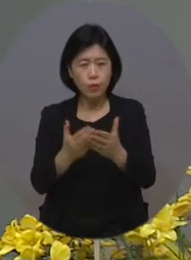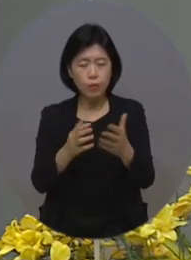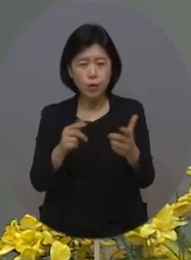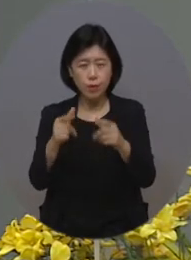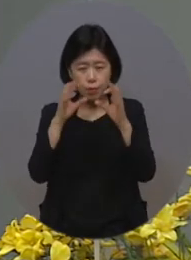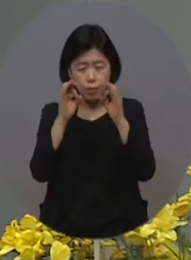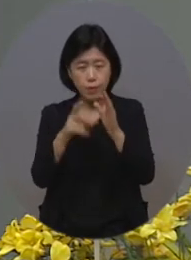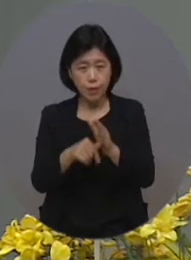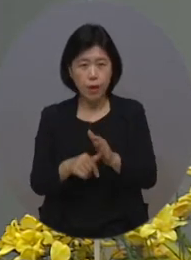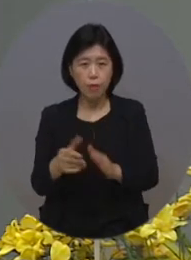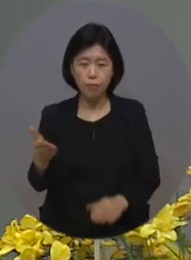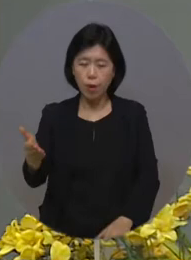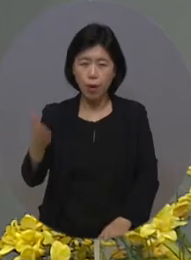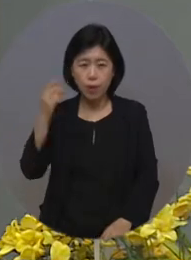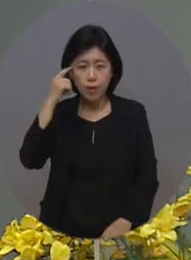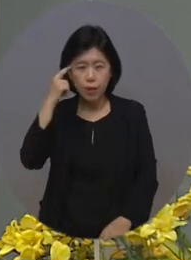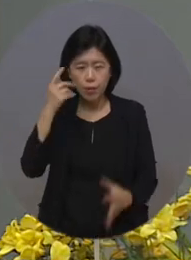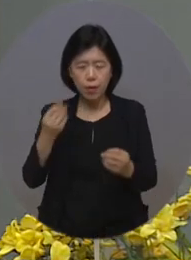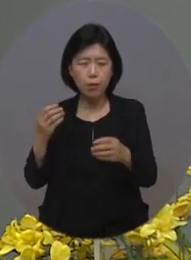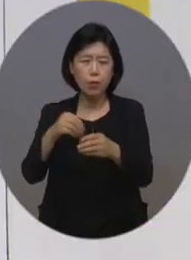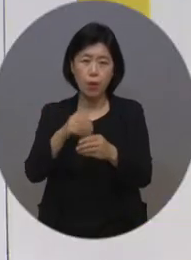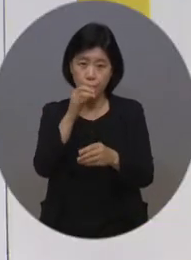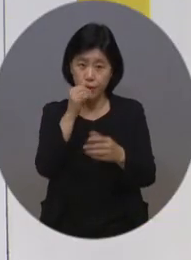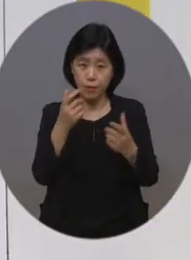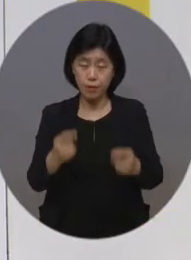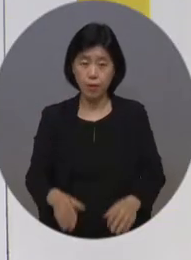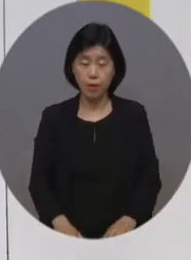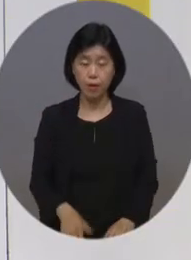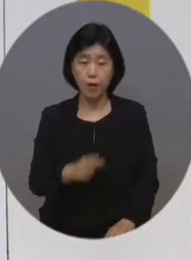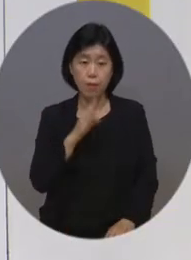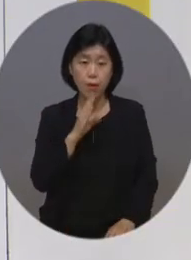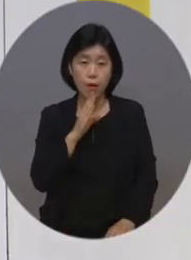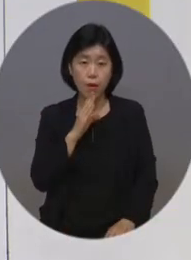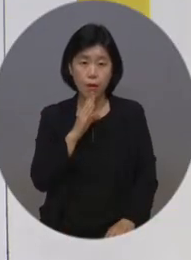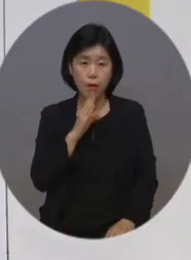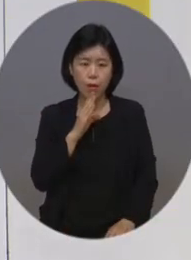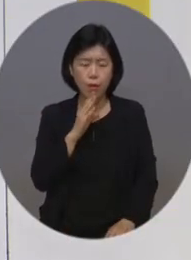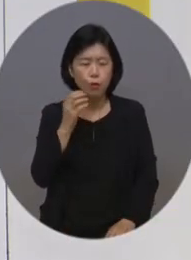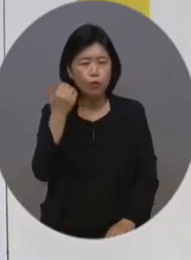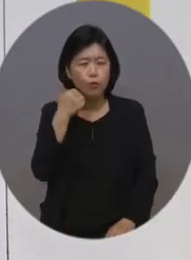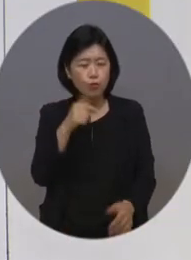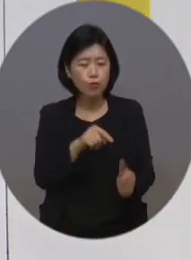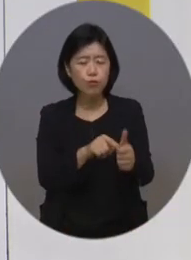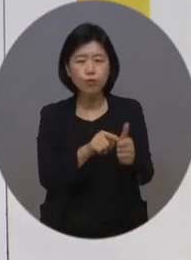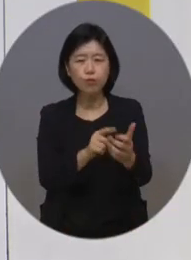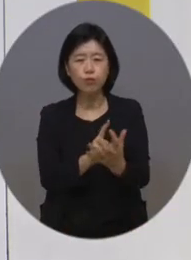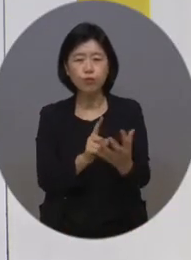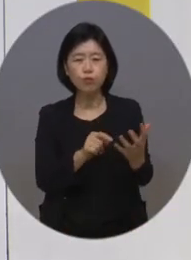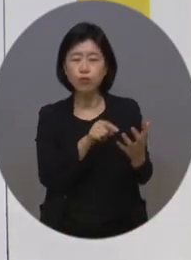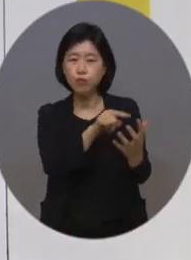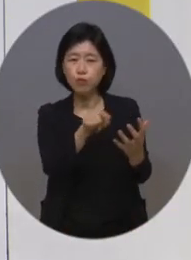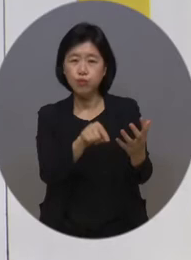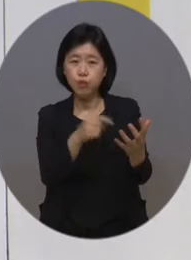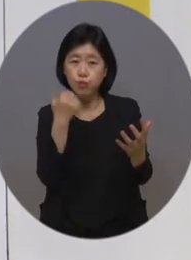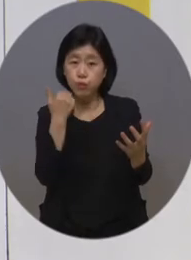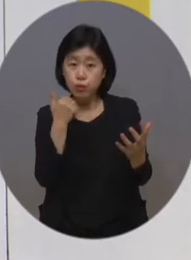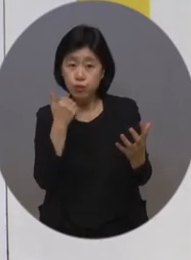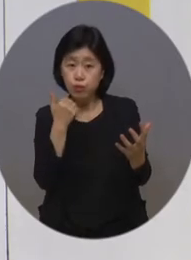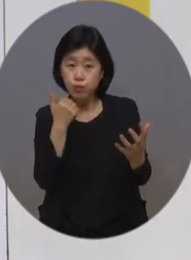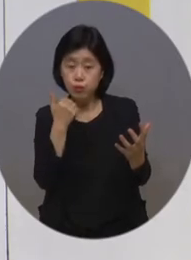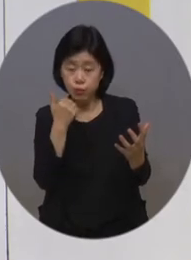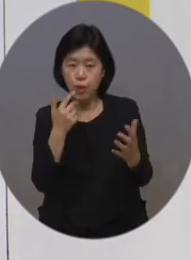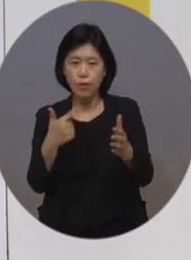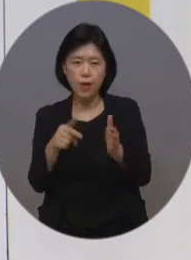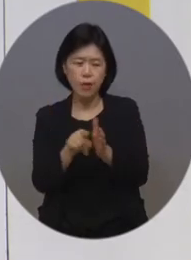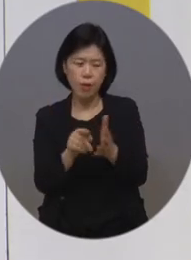느낍니다 그렇죠 누구를 위해 중 가 대상을 위해 준다는 것은 에 항 우리 자료 저도 한계가